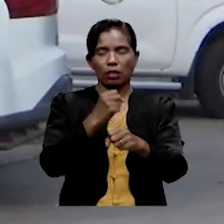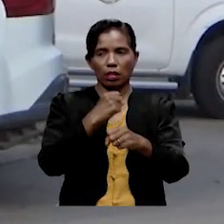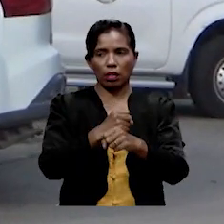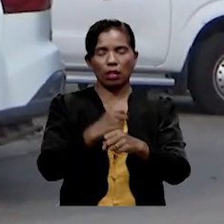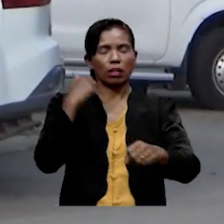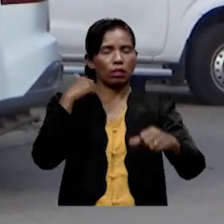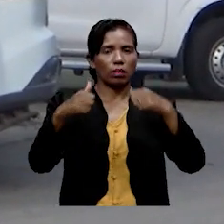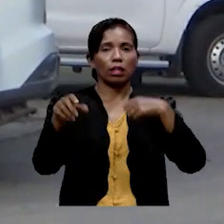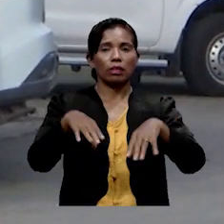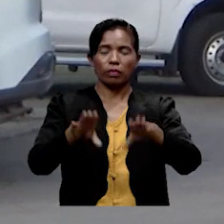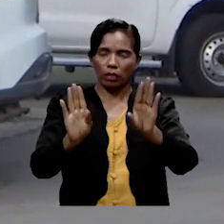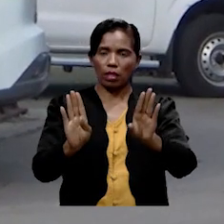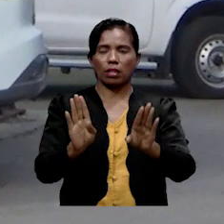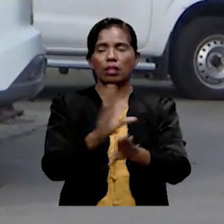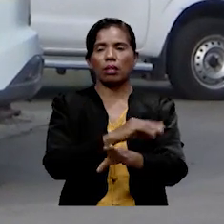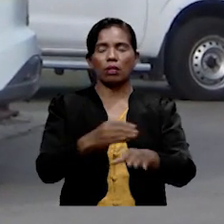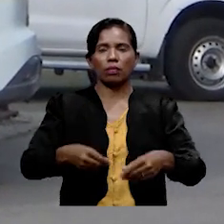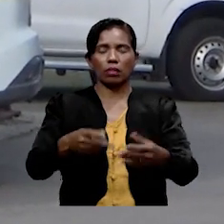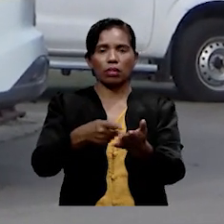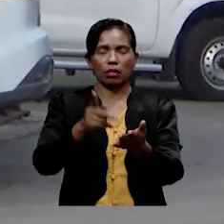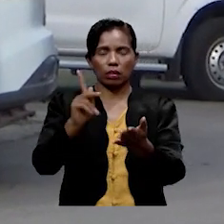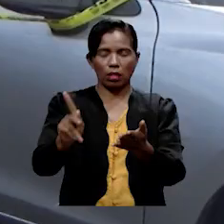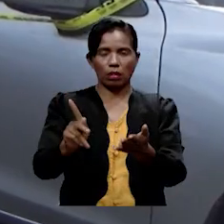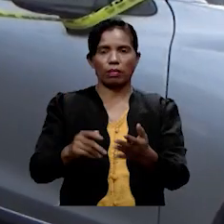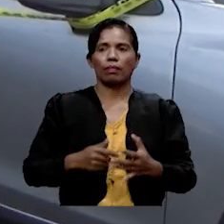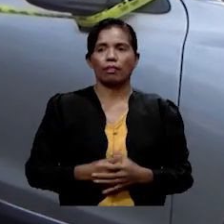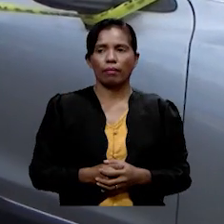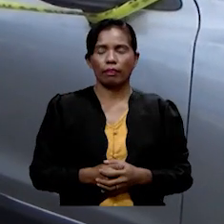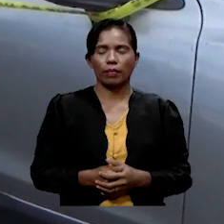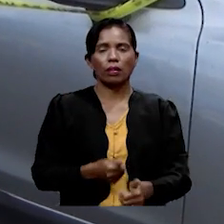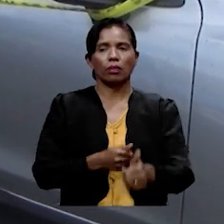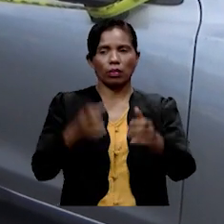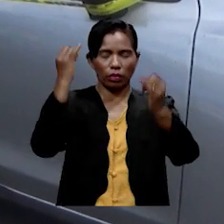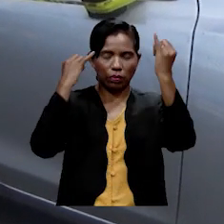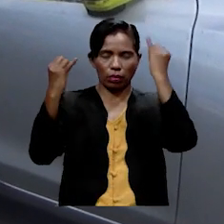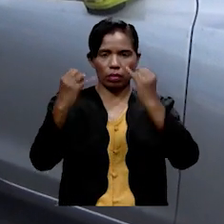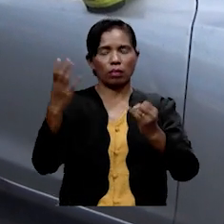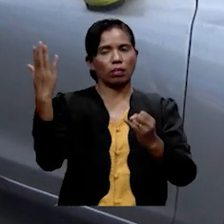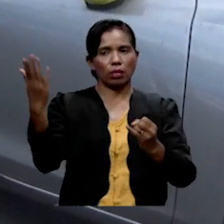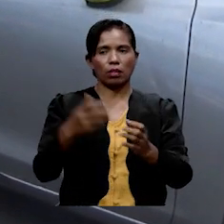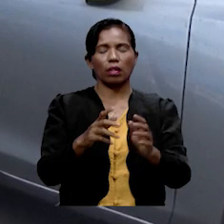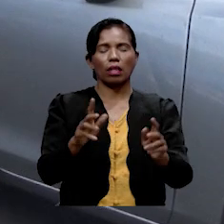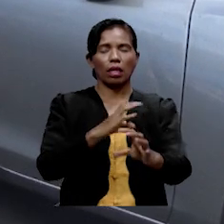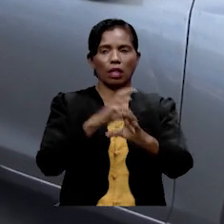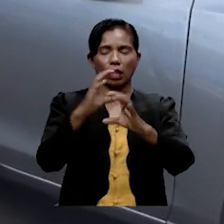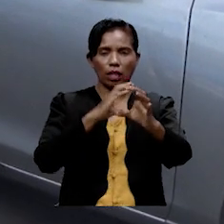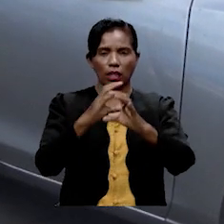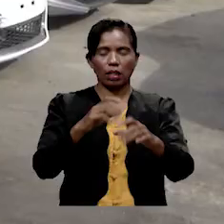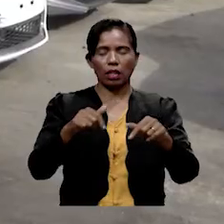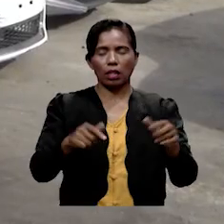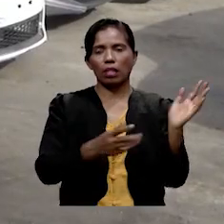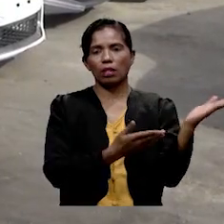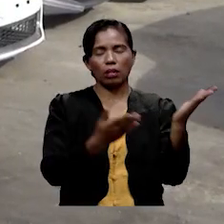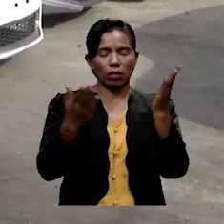atividade negosiu no balon fo aluga atu hetan lukru. Tur informasaun husi parte balon kareta sokata sirane importa